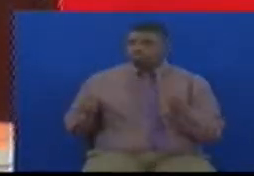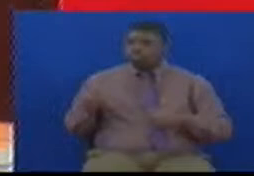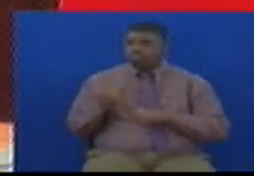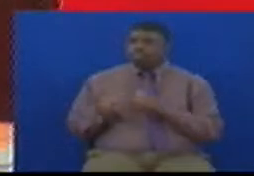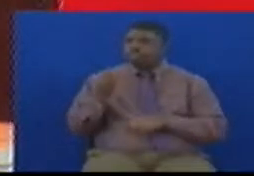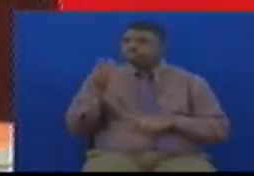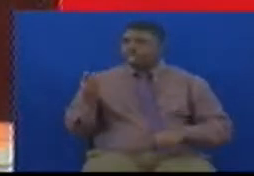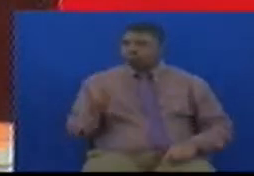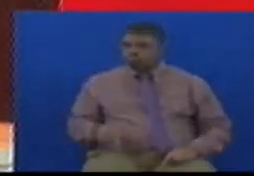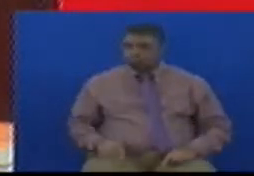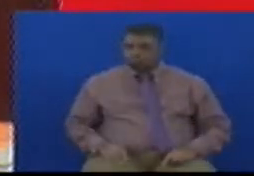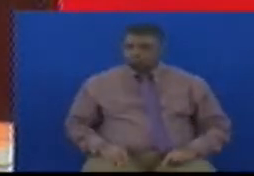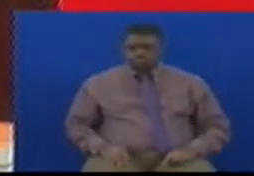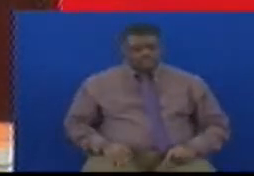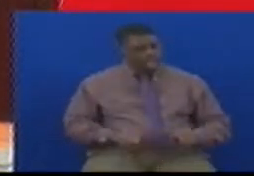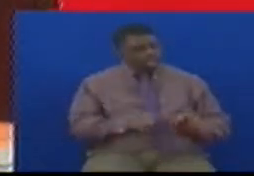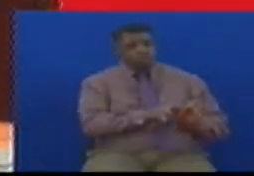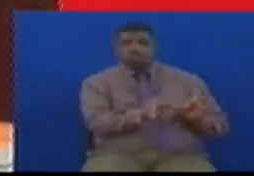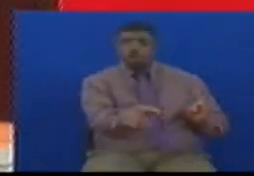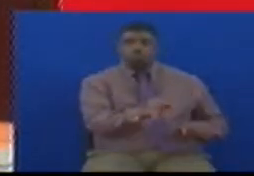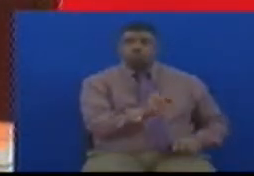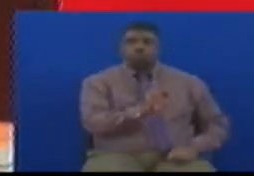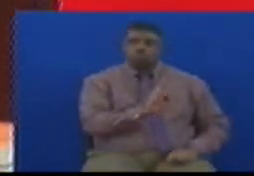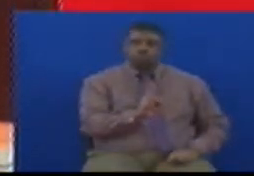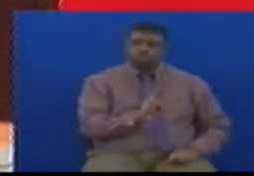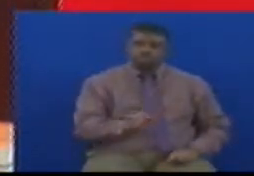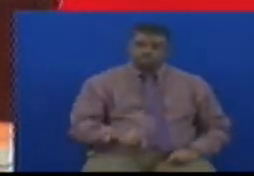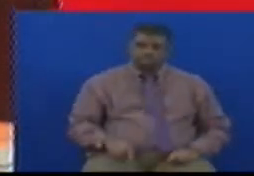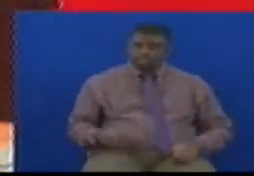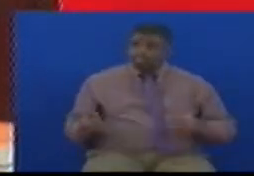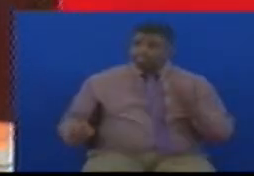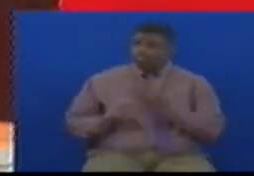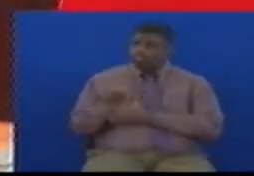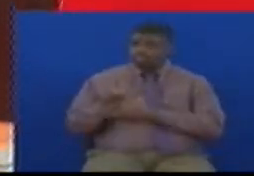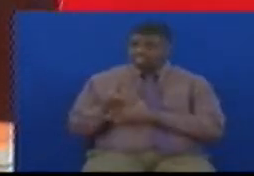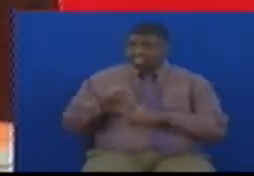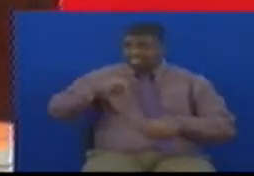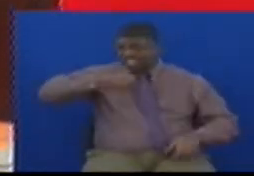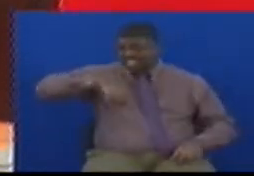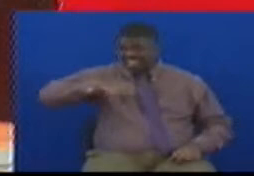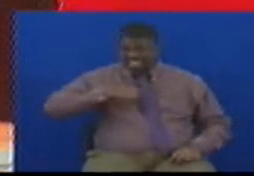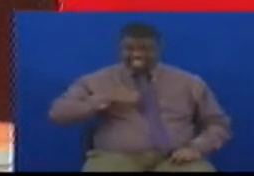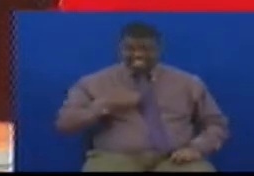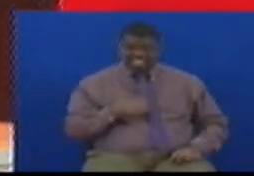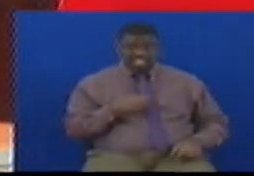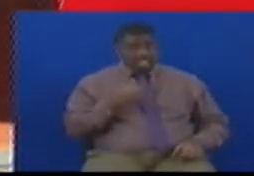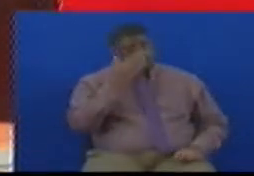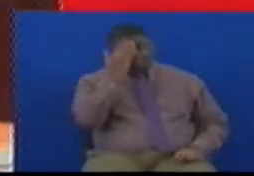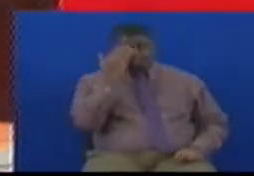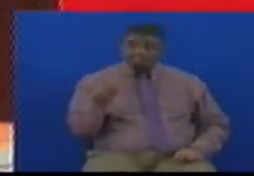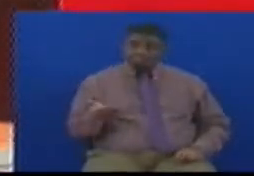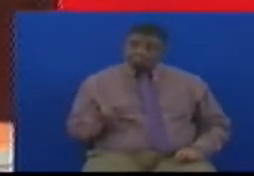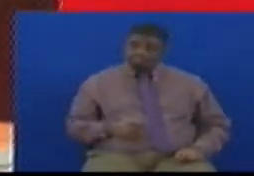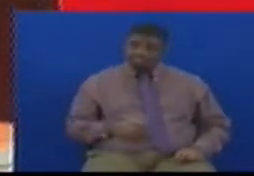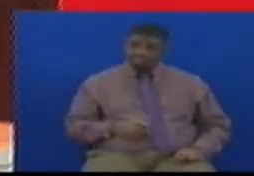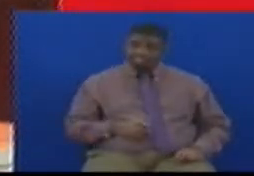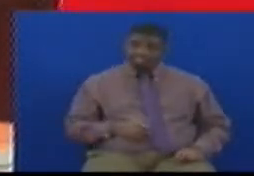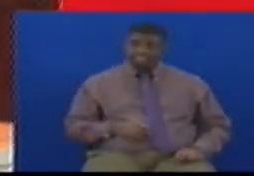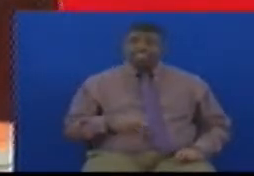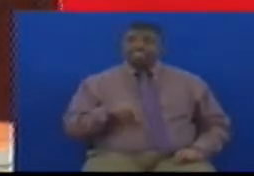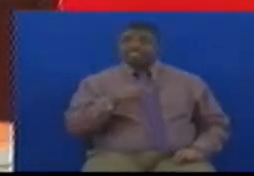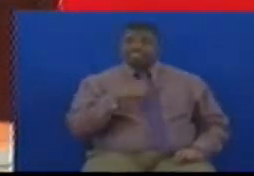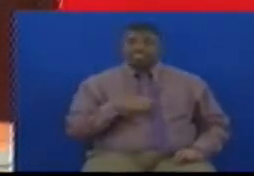tatu, lakini hatukubagua wenzetu. Kilichojitokeza ambacho sisi sote tumekuwa hatufahamu ni kwamba